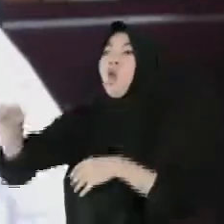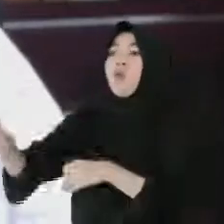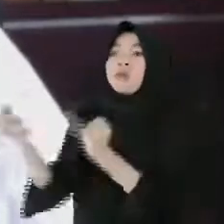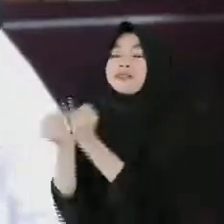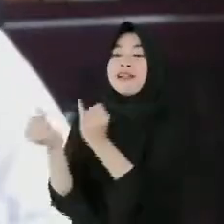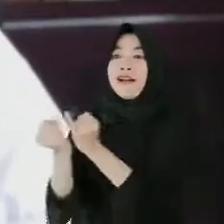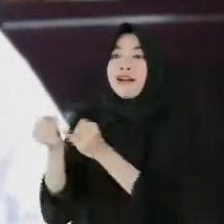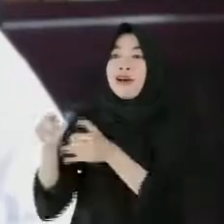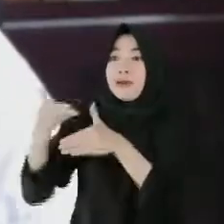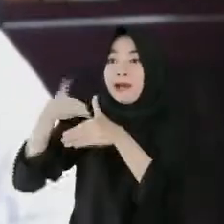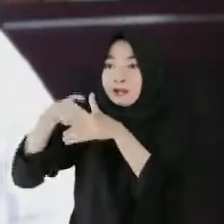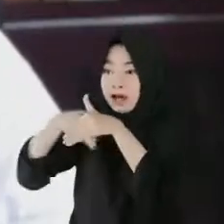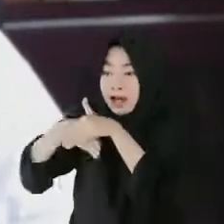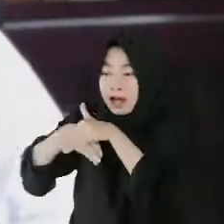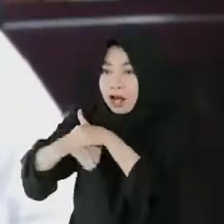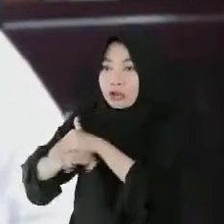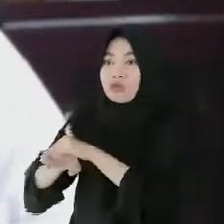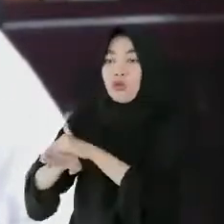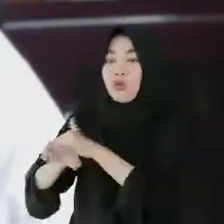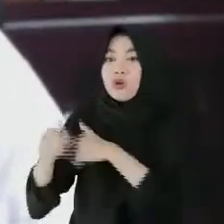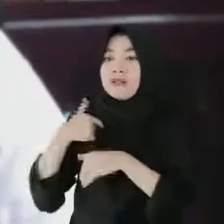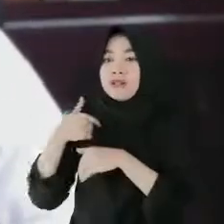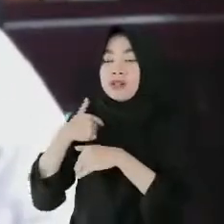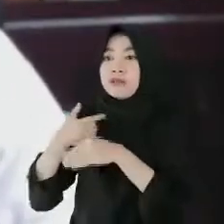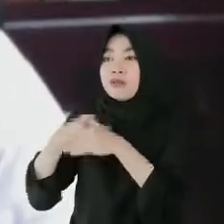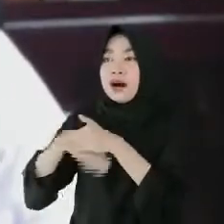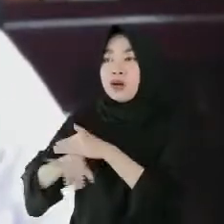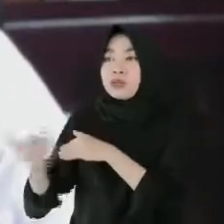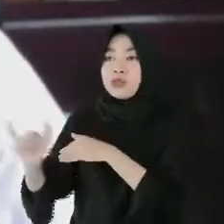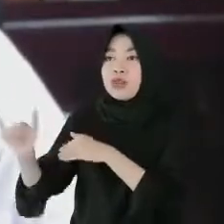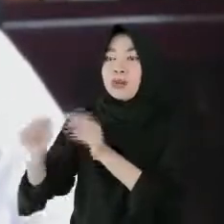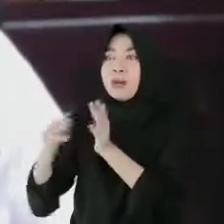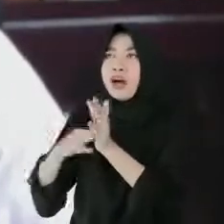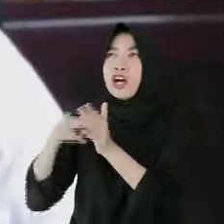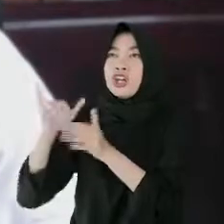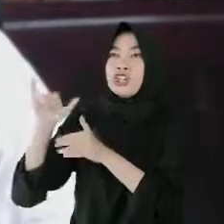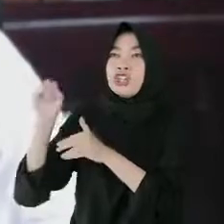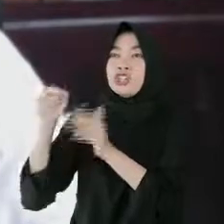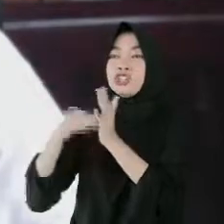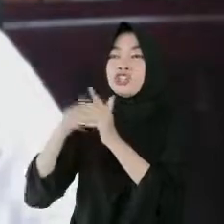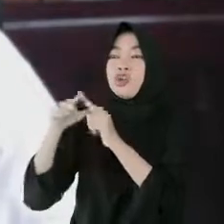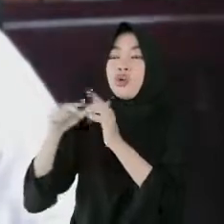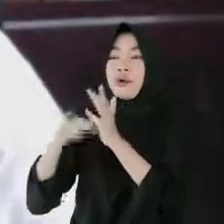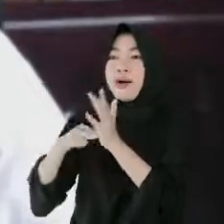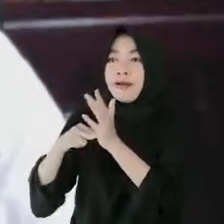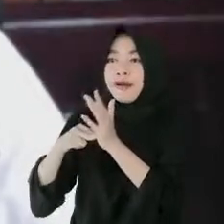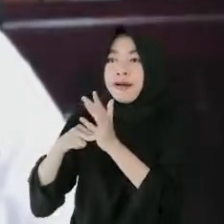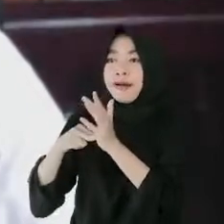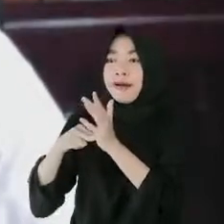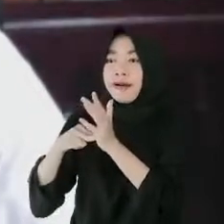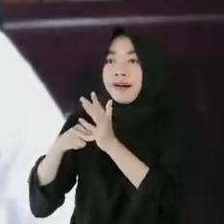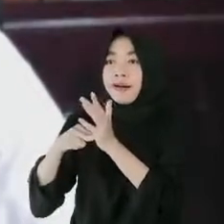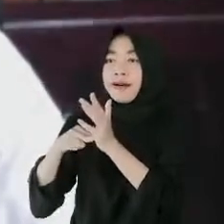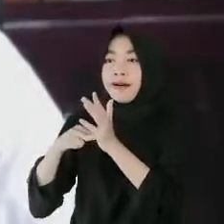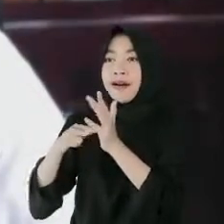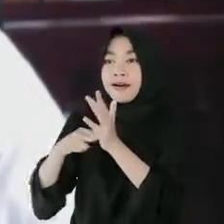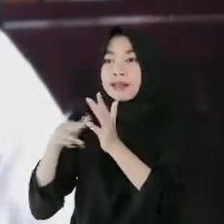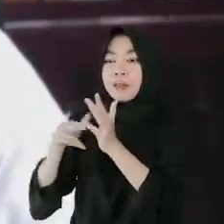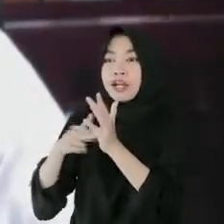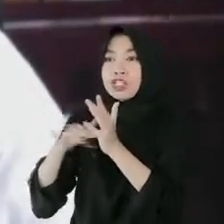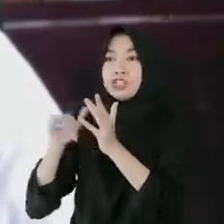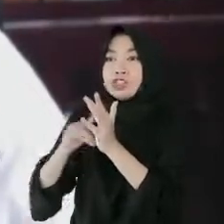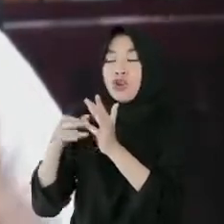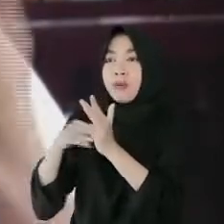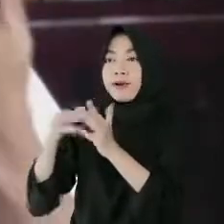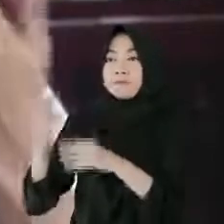mau ke masuk waktu itu ia bersama Pak Nyoman Swedia Banyuwangi Sweden pendahulunya Pak Didik datang ke